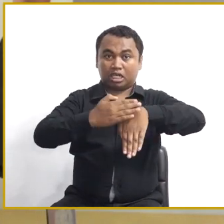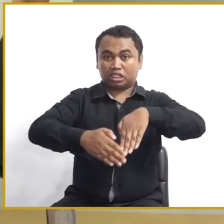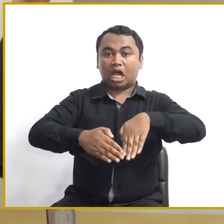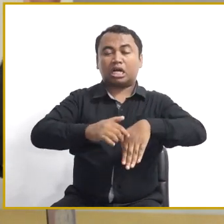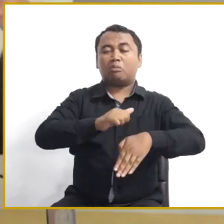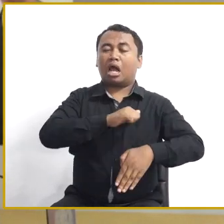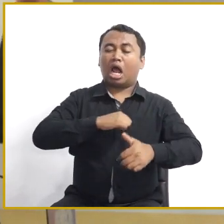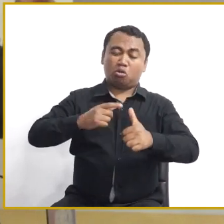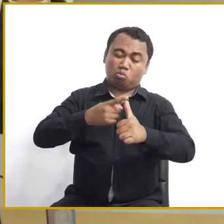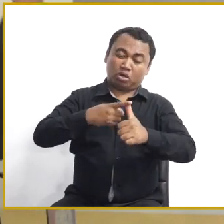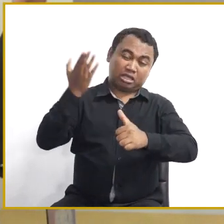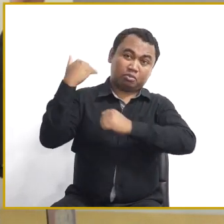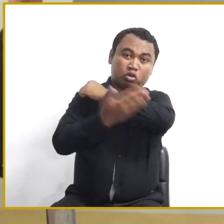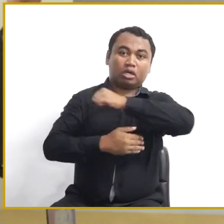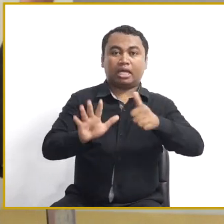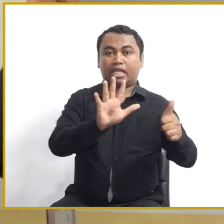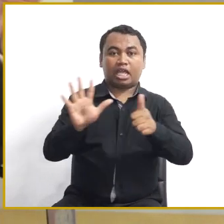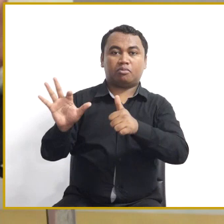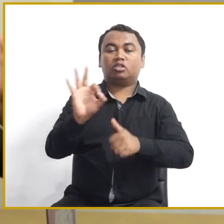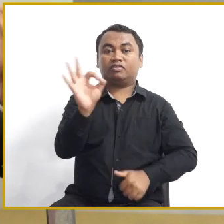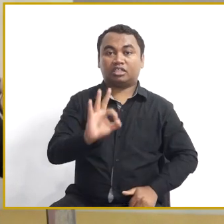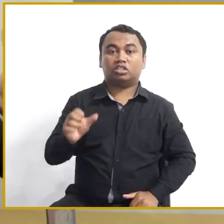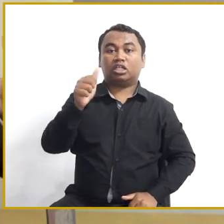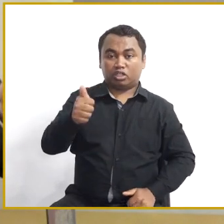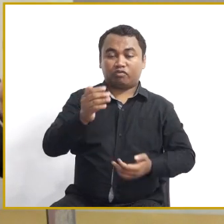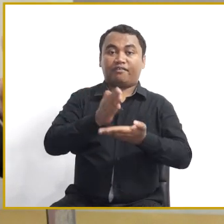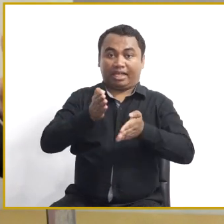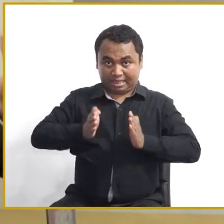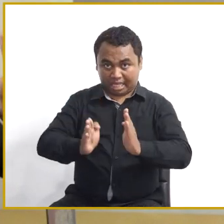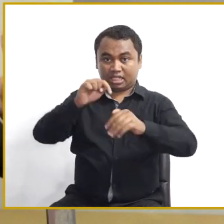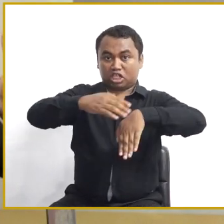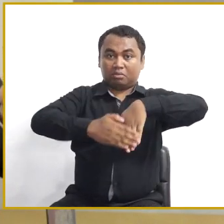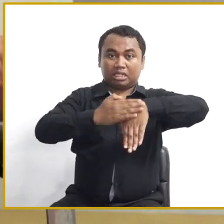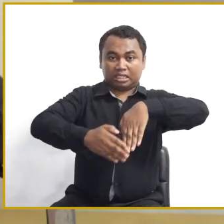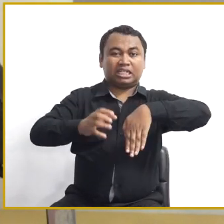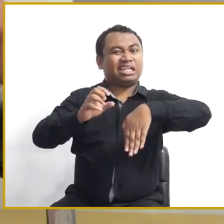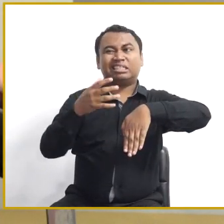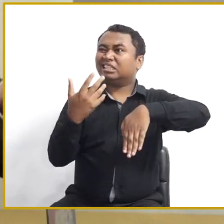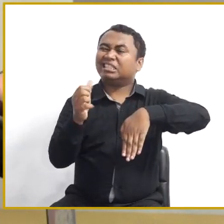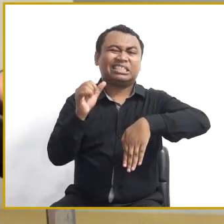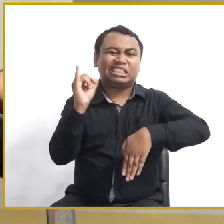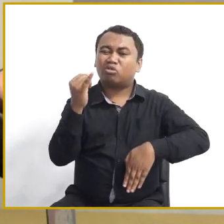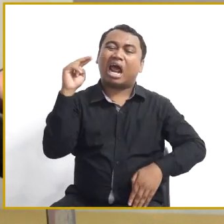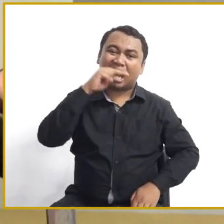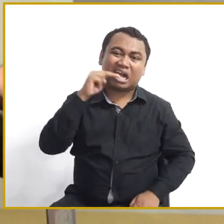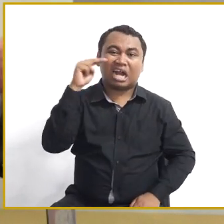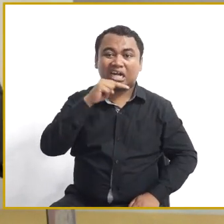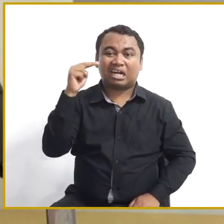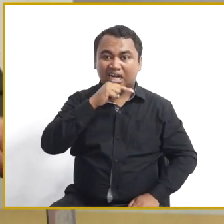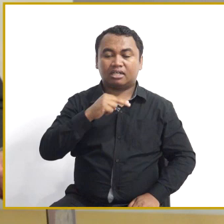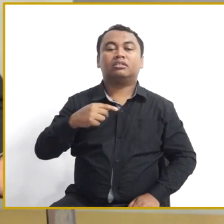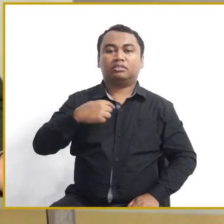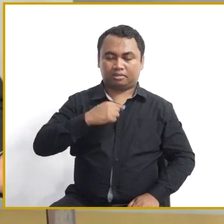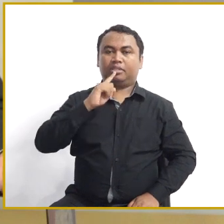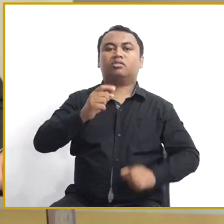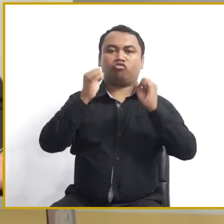nantaranan nazaran, si tiada kereta nanti to Madagascar, na ninin na naran sa tin sa batam